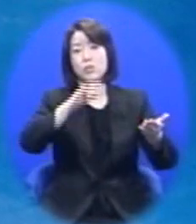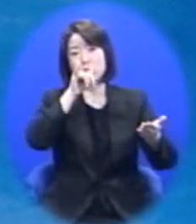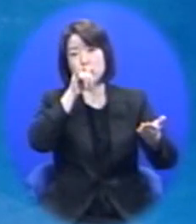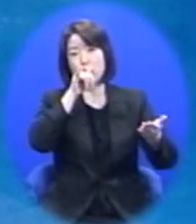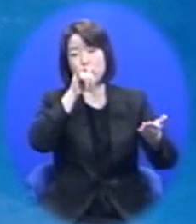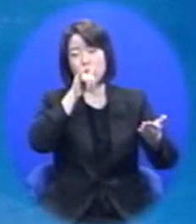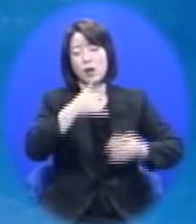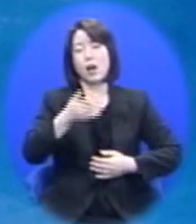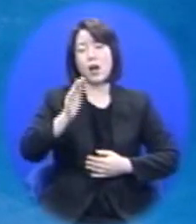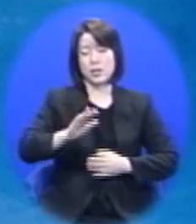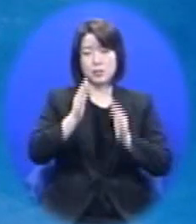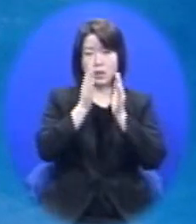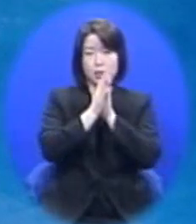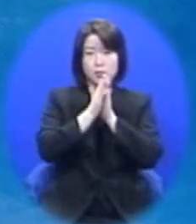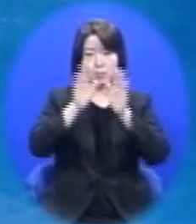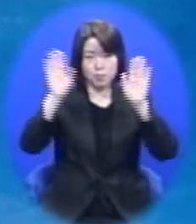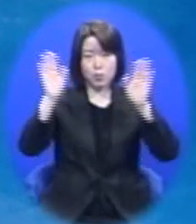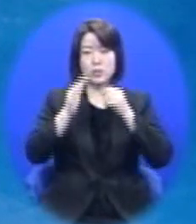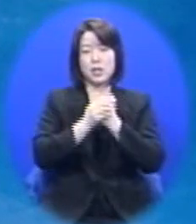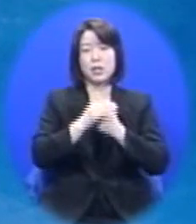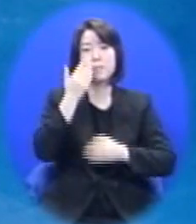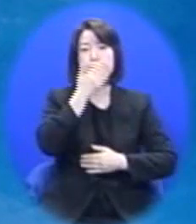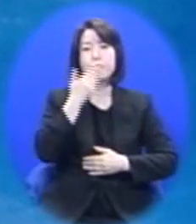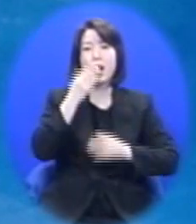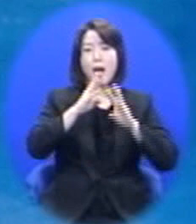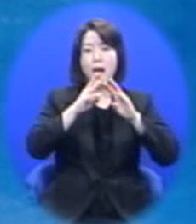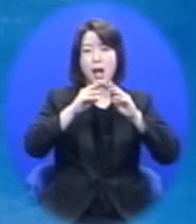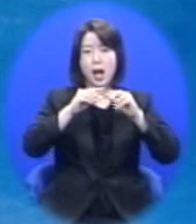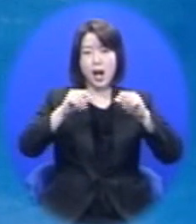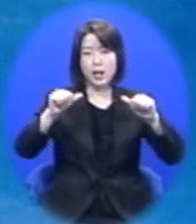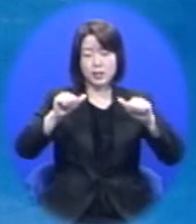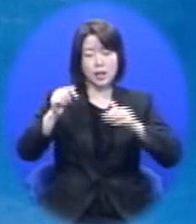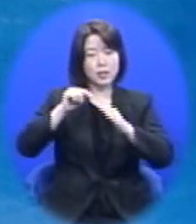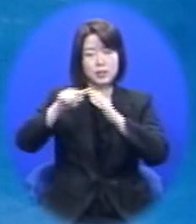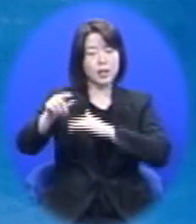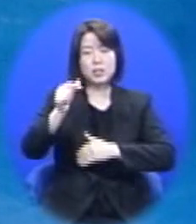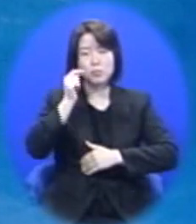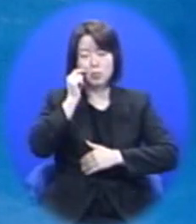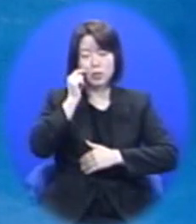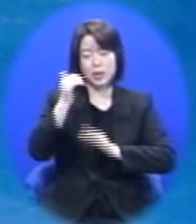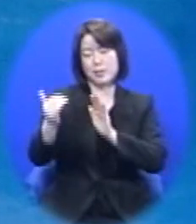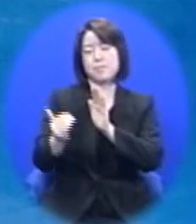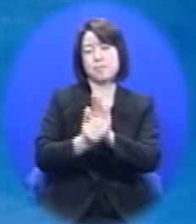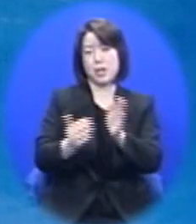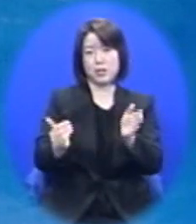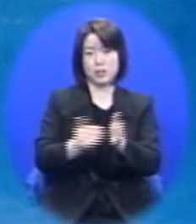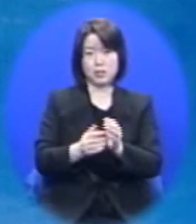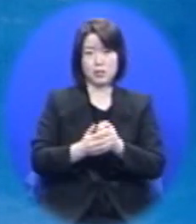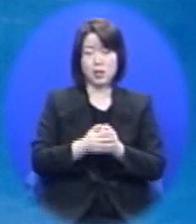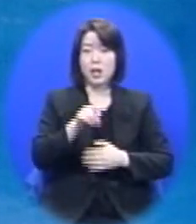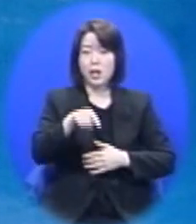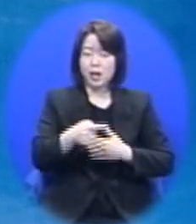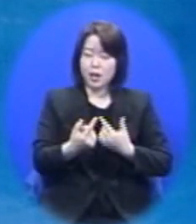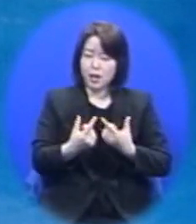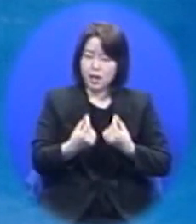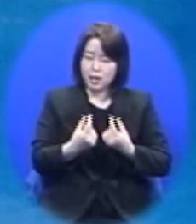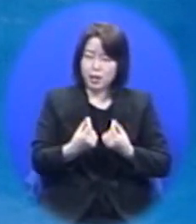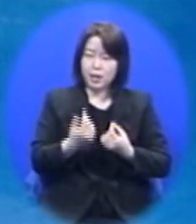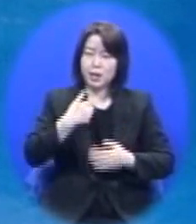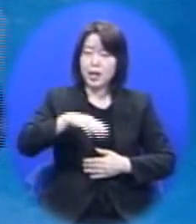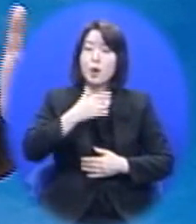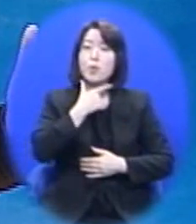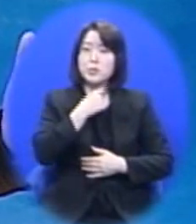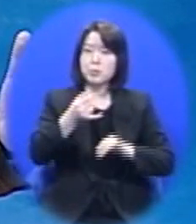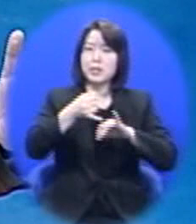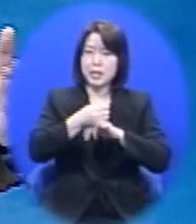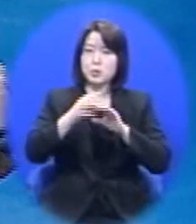하나님이 모세는 가나안 땅 들어가지 못하게 하셨어. 그렇게 들어가고 싶었던 가나안 땅, 약속의 땅,